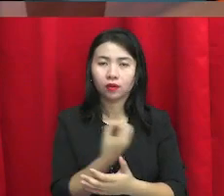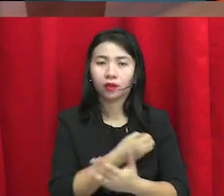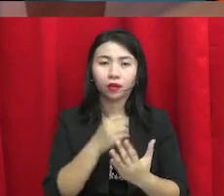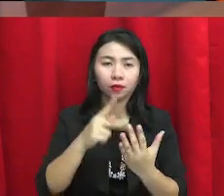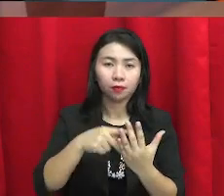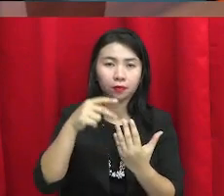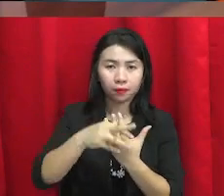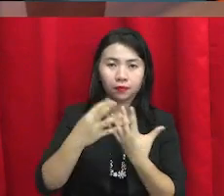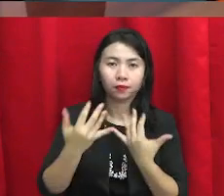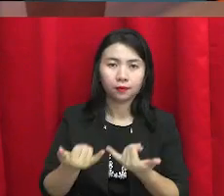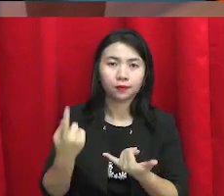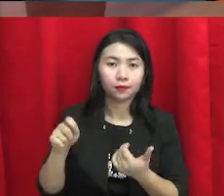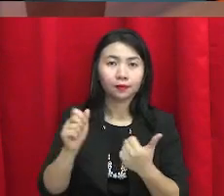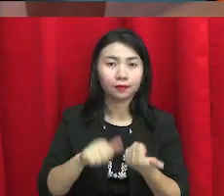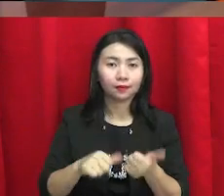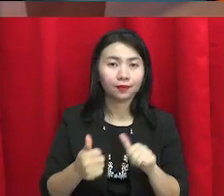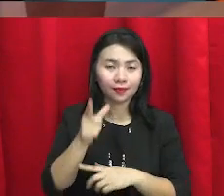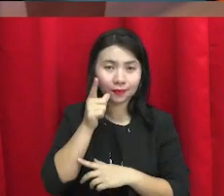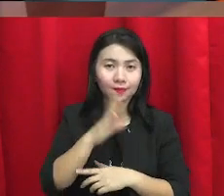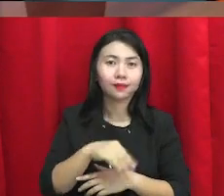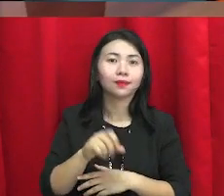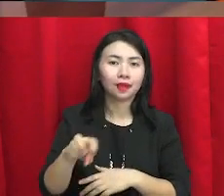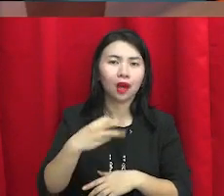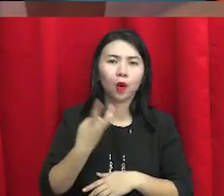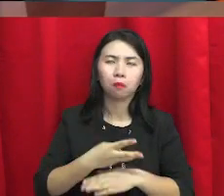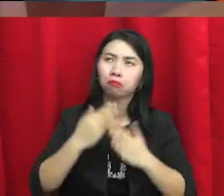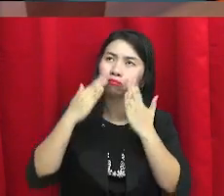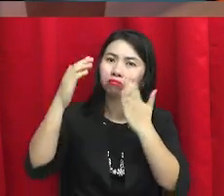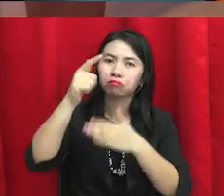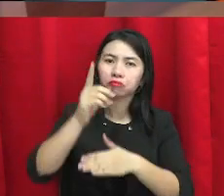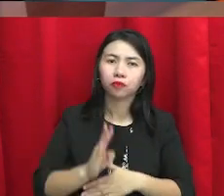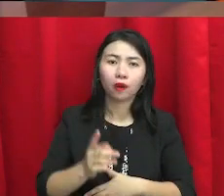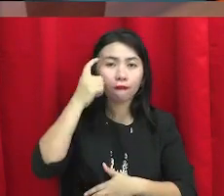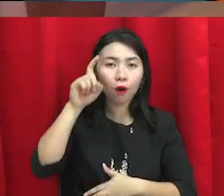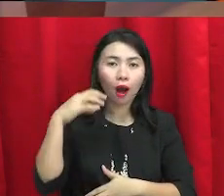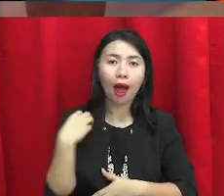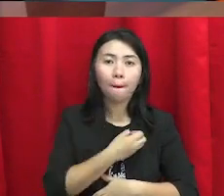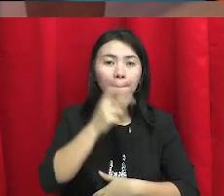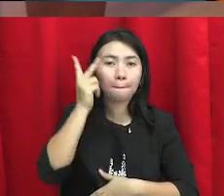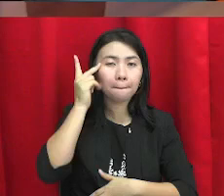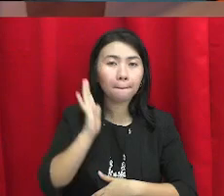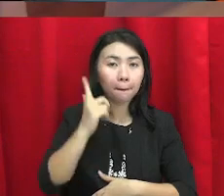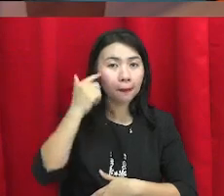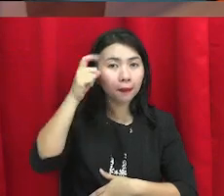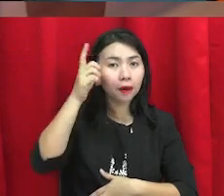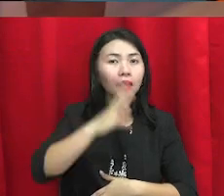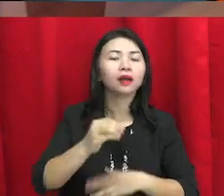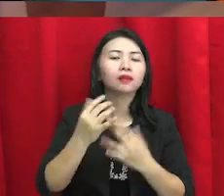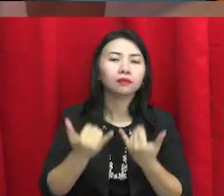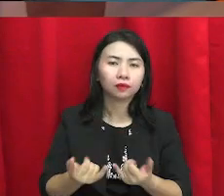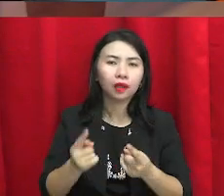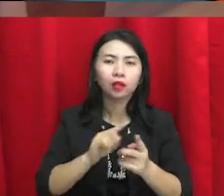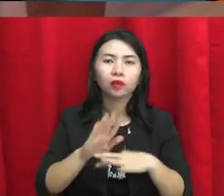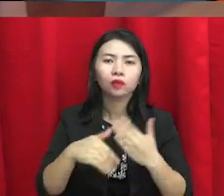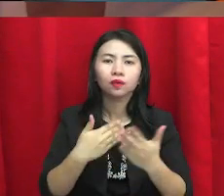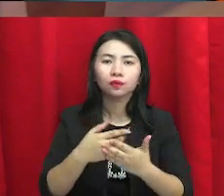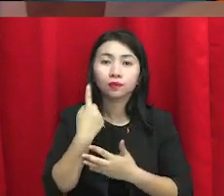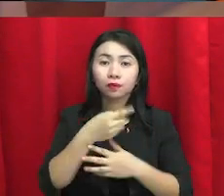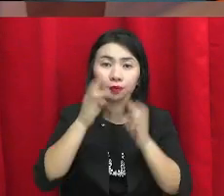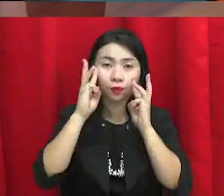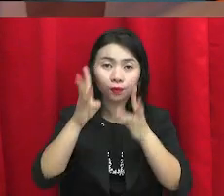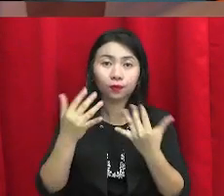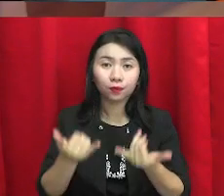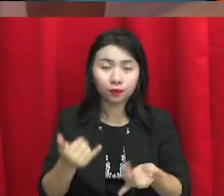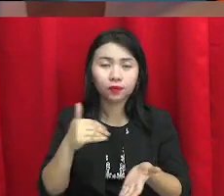At and of course, nagpapasalamat din tayo sa ating pong pastor. Amen. So, sa lahat po ng nanonood po ngayon pong tanghali, kami po ay nagagalak na muli po